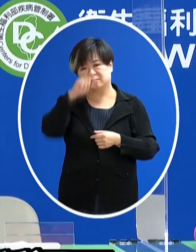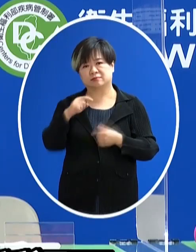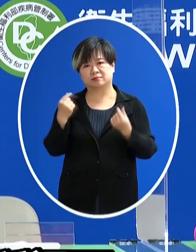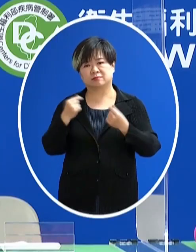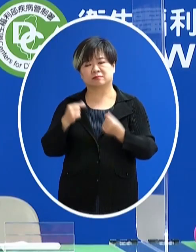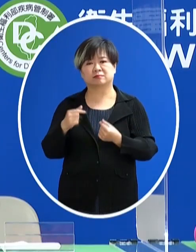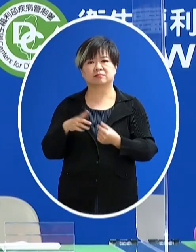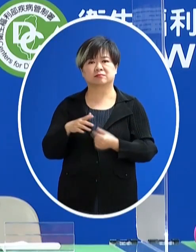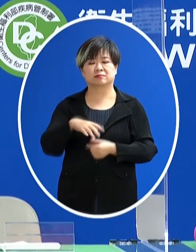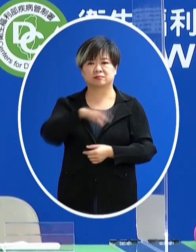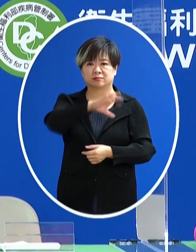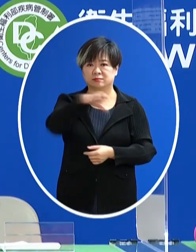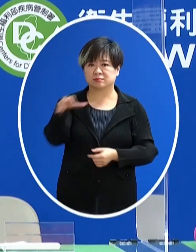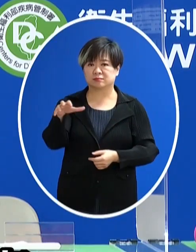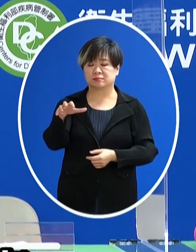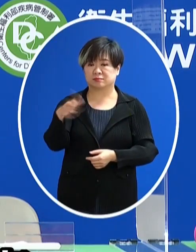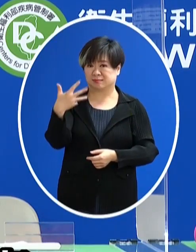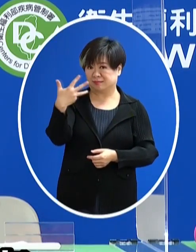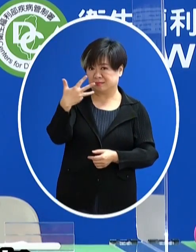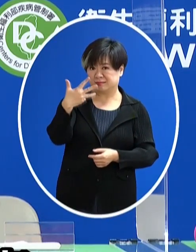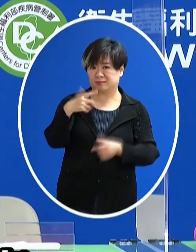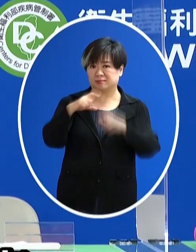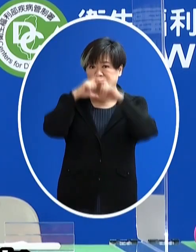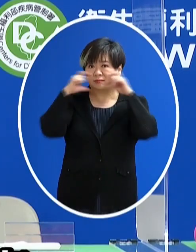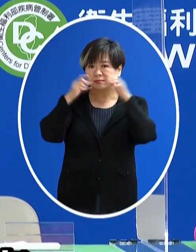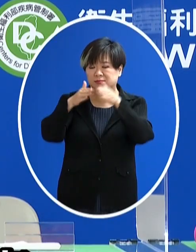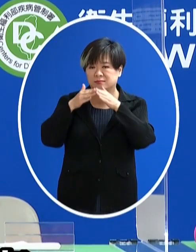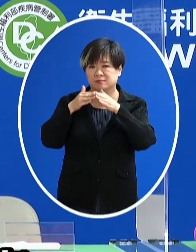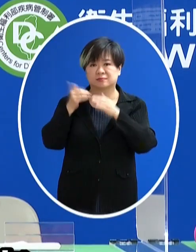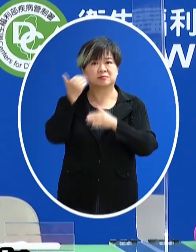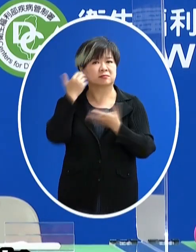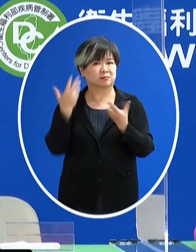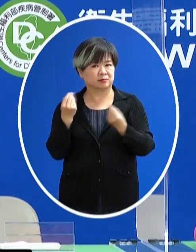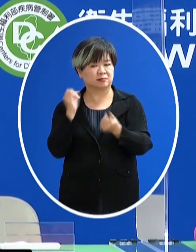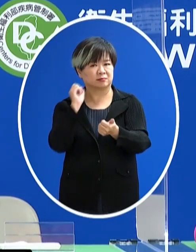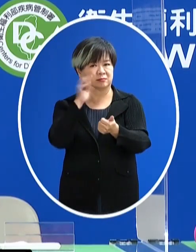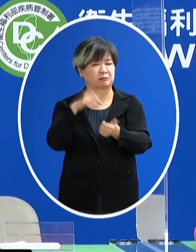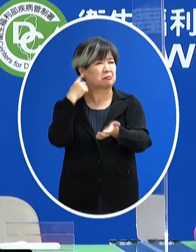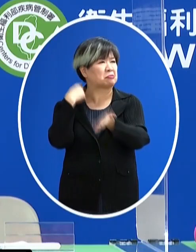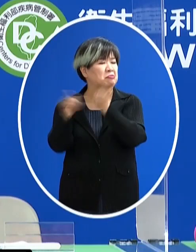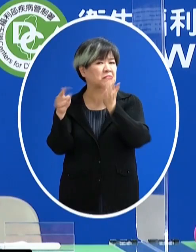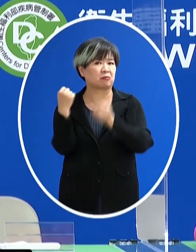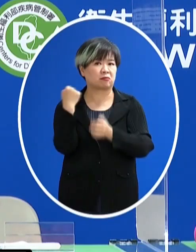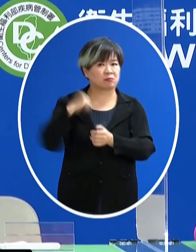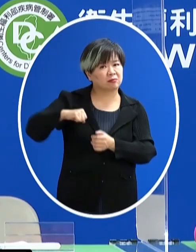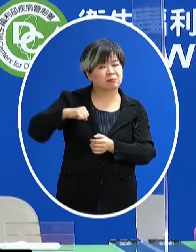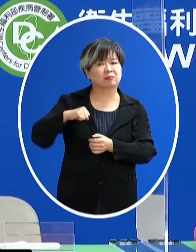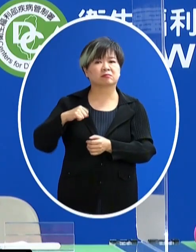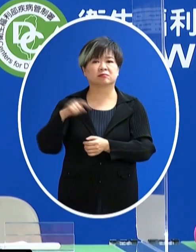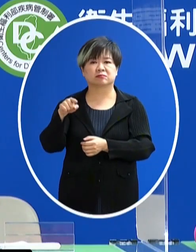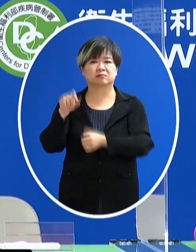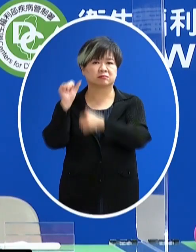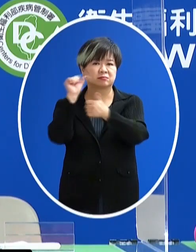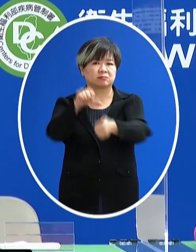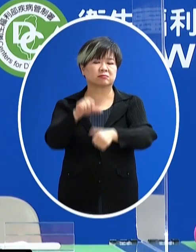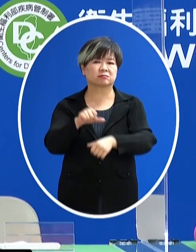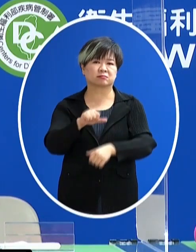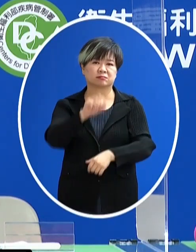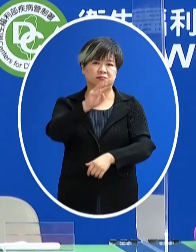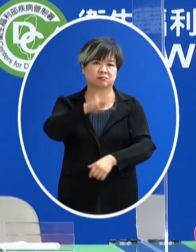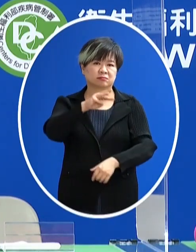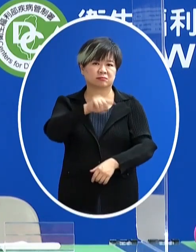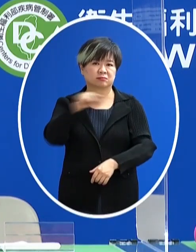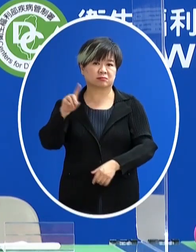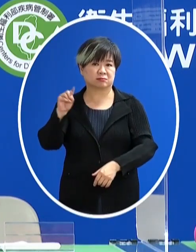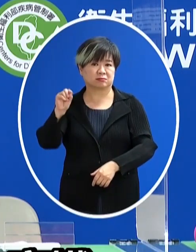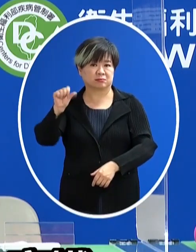场所里面是要戴口罩，那没有的话经劝导不听者哈，那需要就是说要处分3000到15000